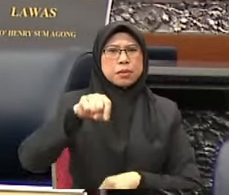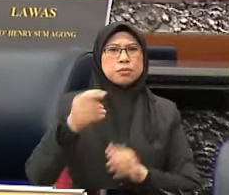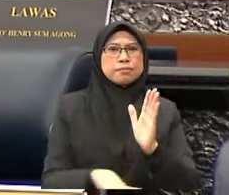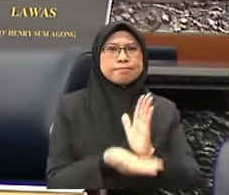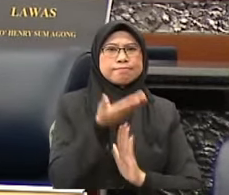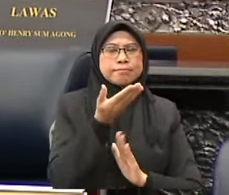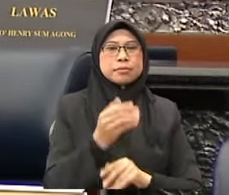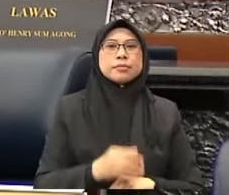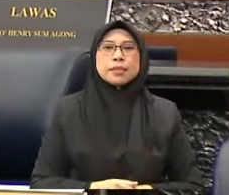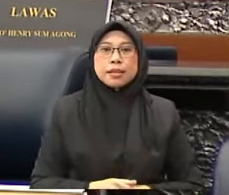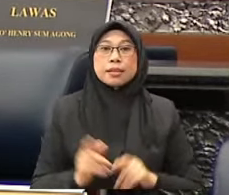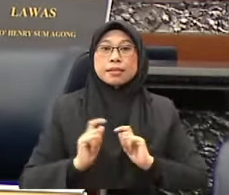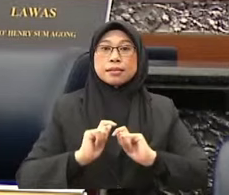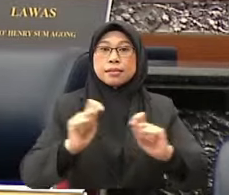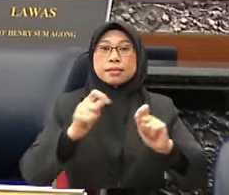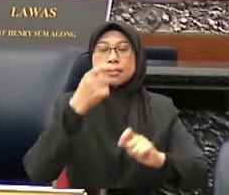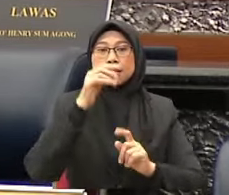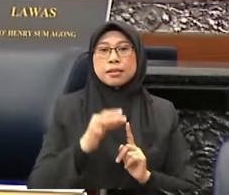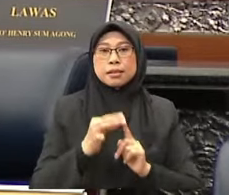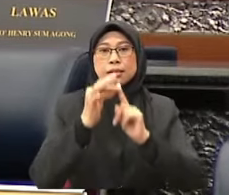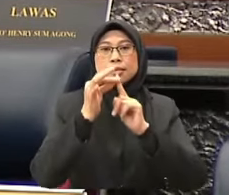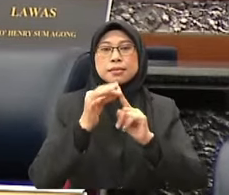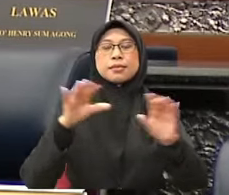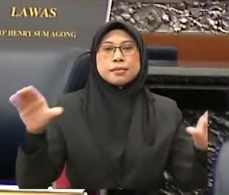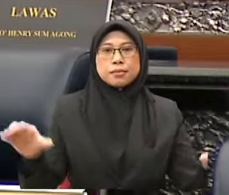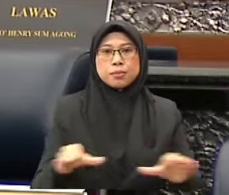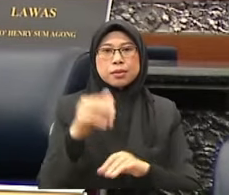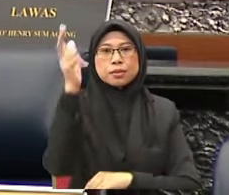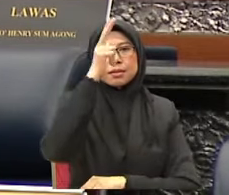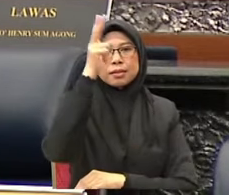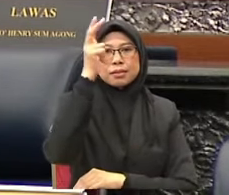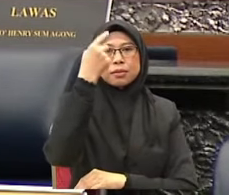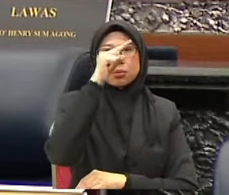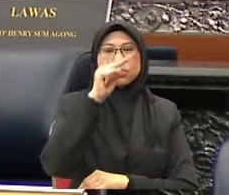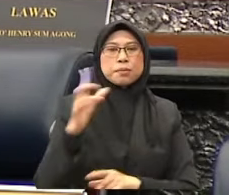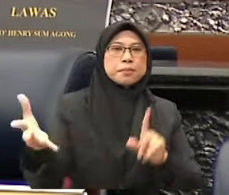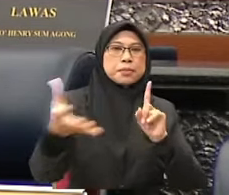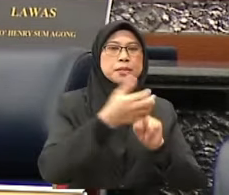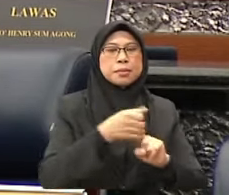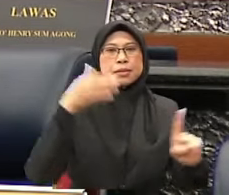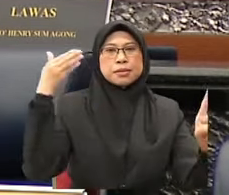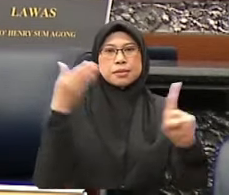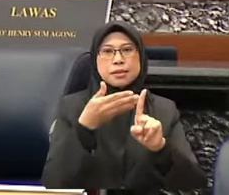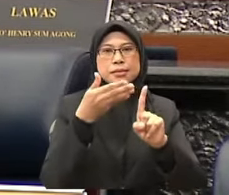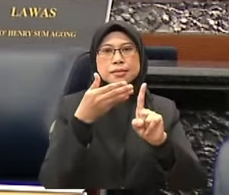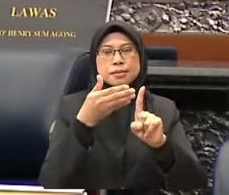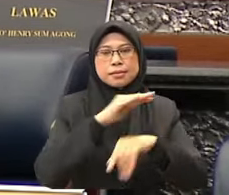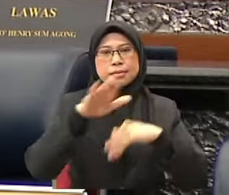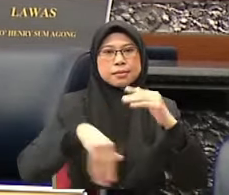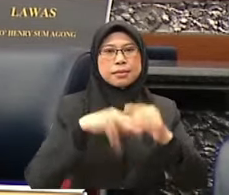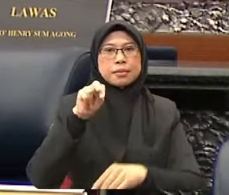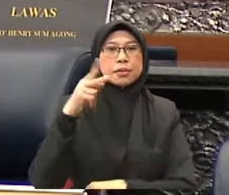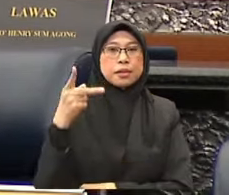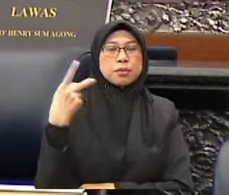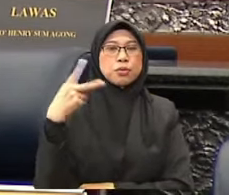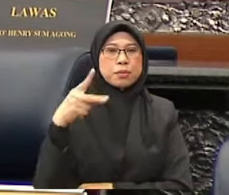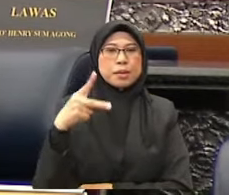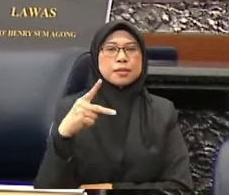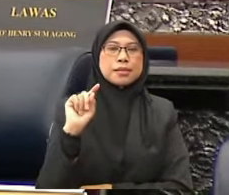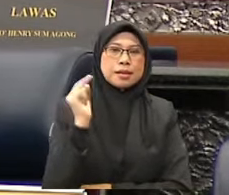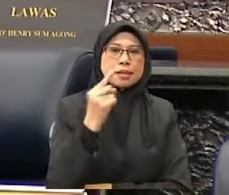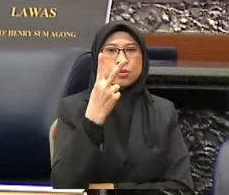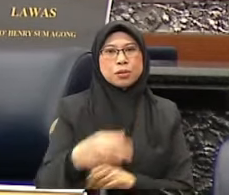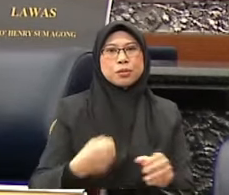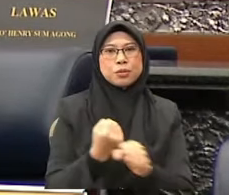dinaikkan? Dan adakah tindakan-tindakan khusus yang akan diambil oleh kerajaan bagi mencapai sasaran tersebut di bawah RMK-12 yang berbaki